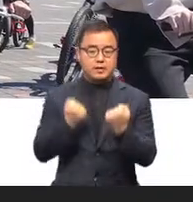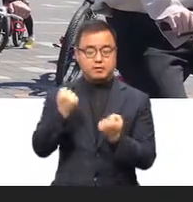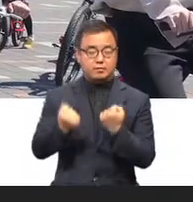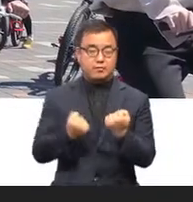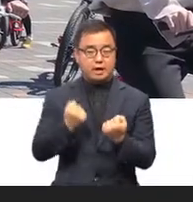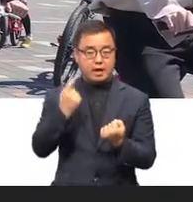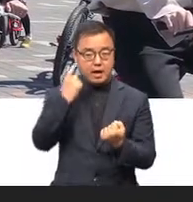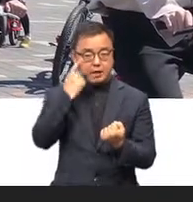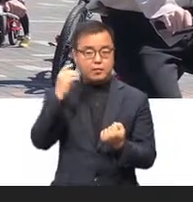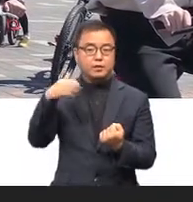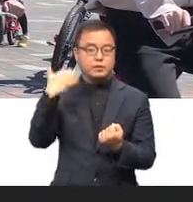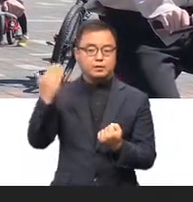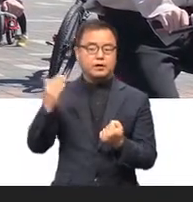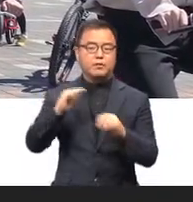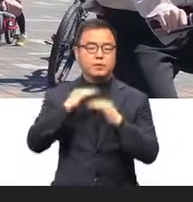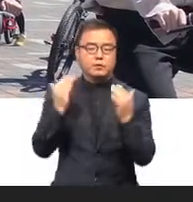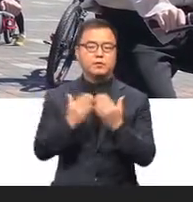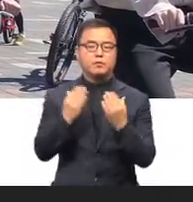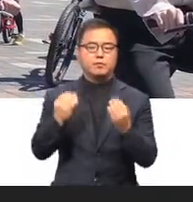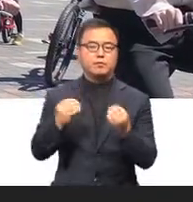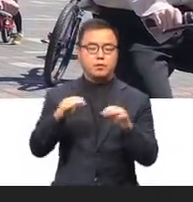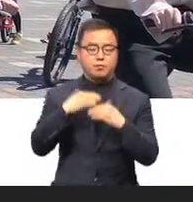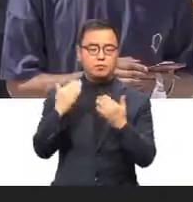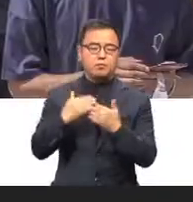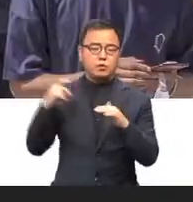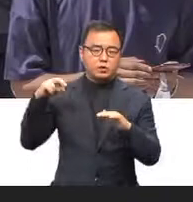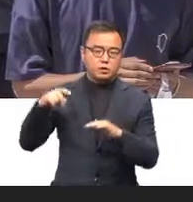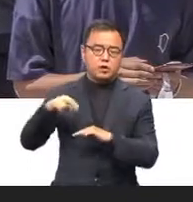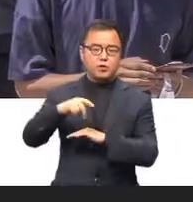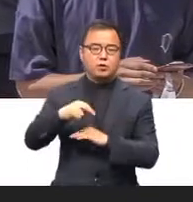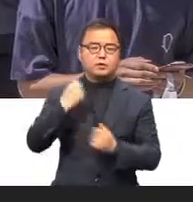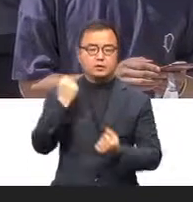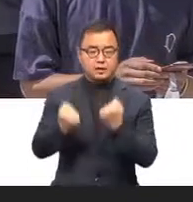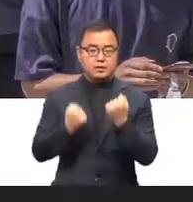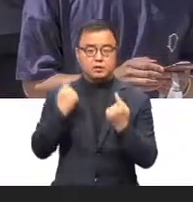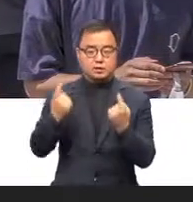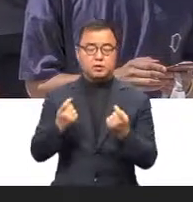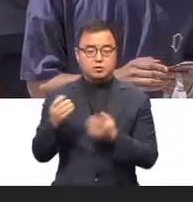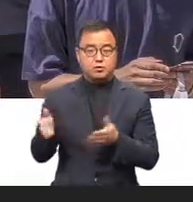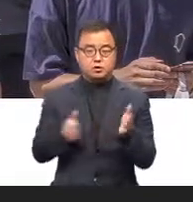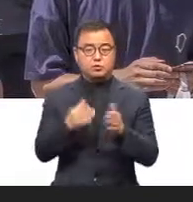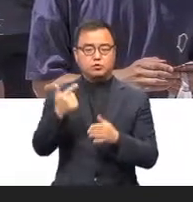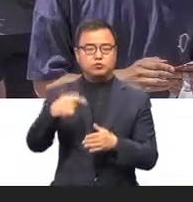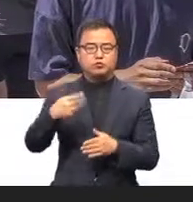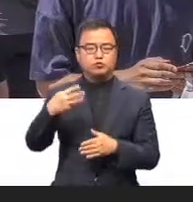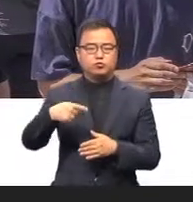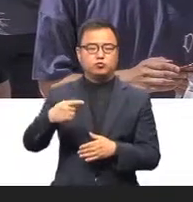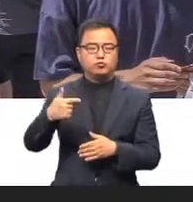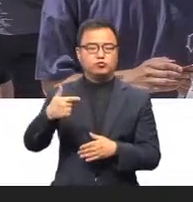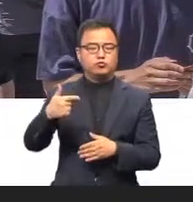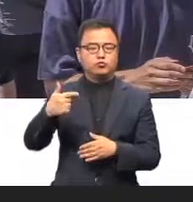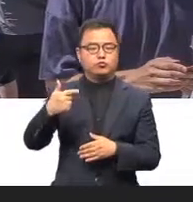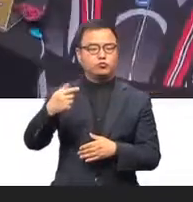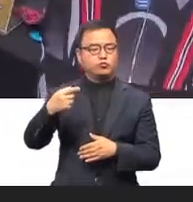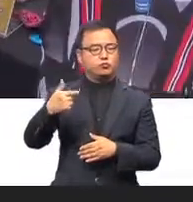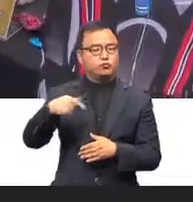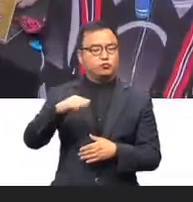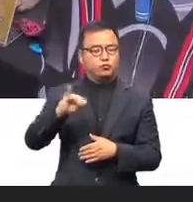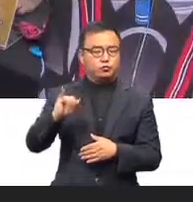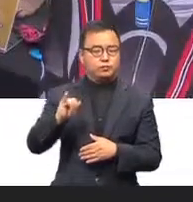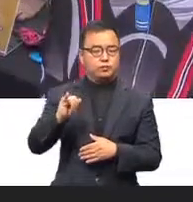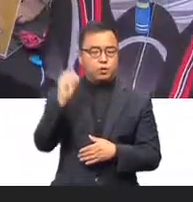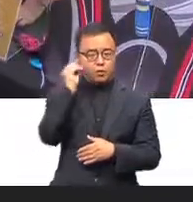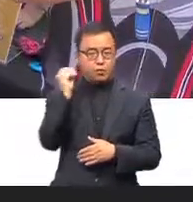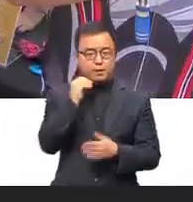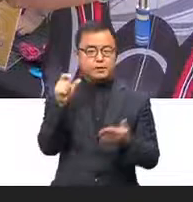그 완주 구간을 전국 걷기 자전거 여행 길 정보 망인 두루 누비 의 인증 등록하고 여행담을 sns 를